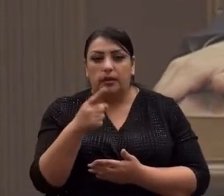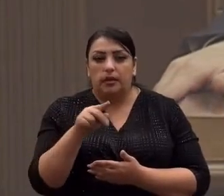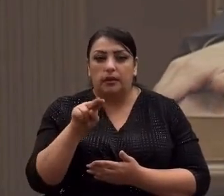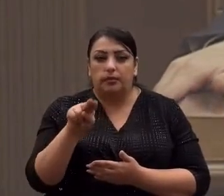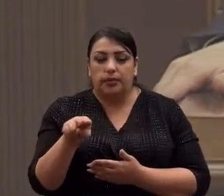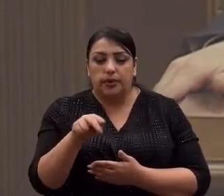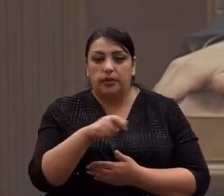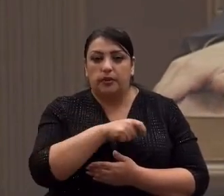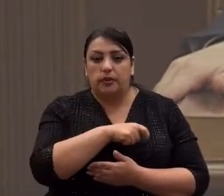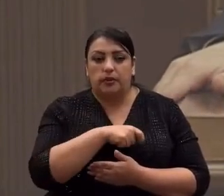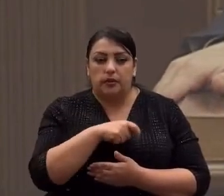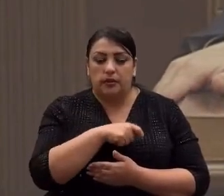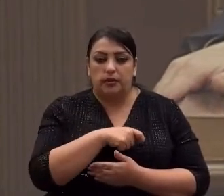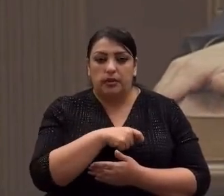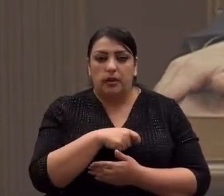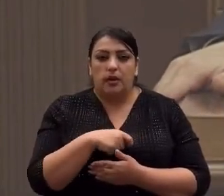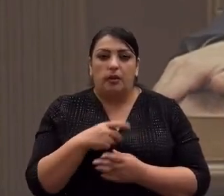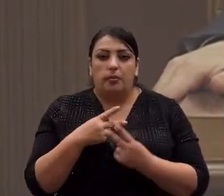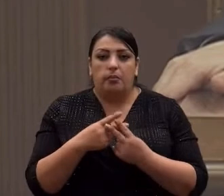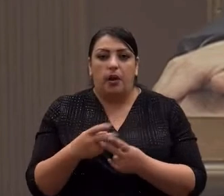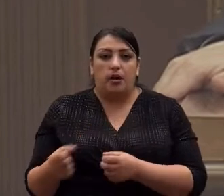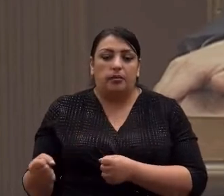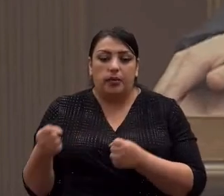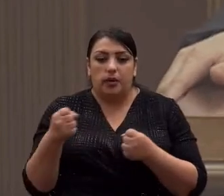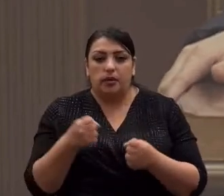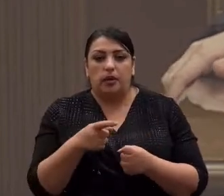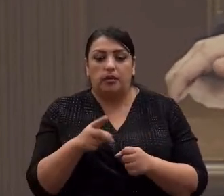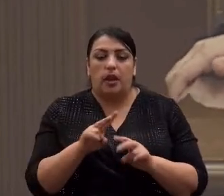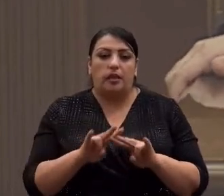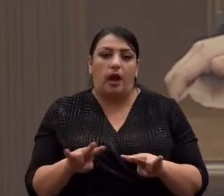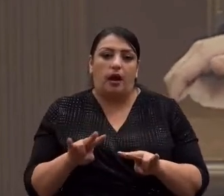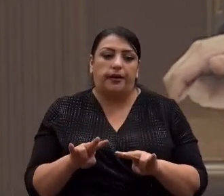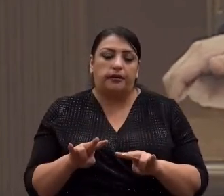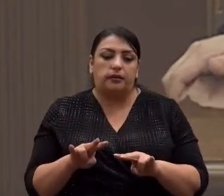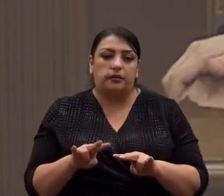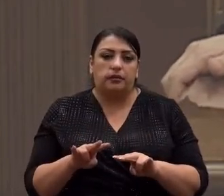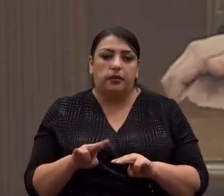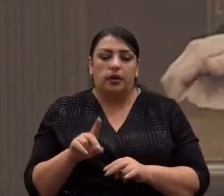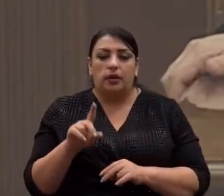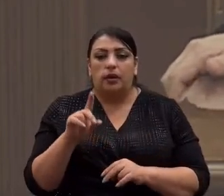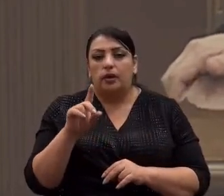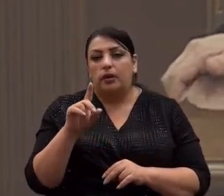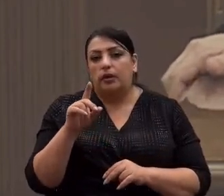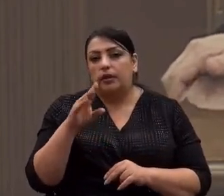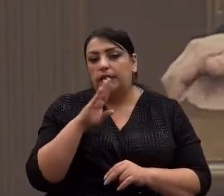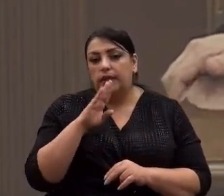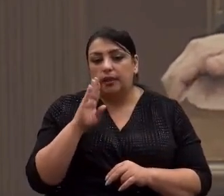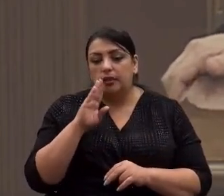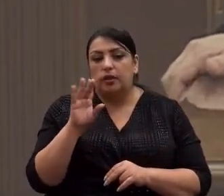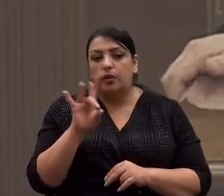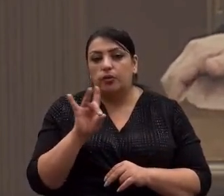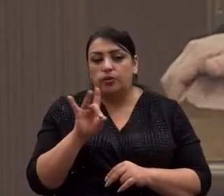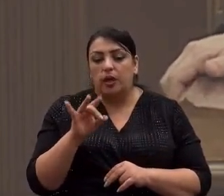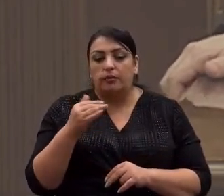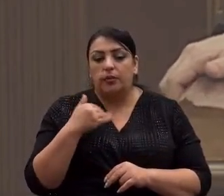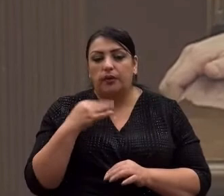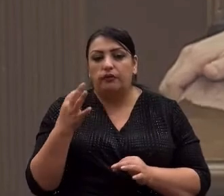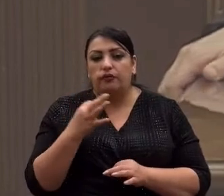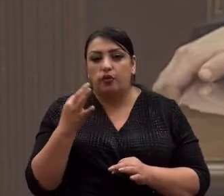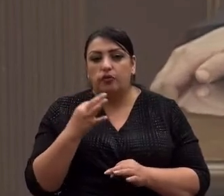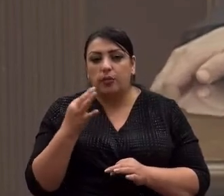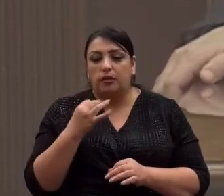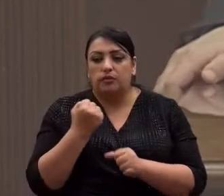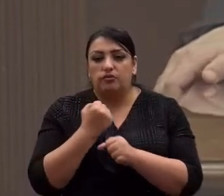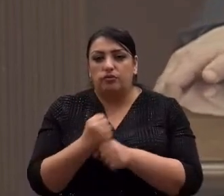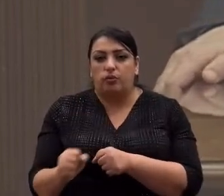«ԿՊ-ականները բերման են ենթարկում SSS նախարարին»։ Տիկին Ռուզանա Խաչատրյանին ուզում ասեմ, որ ոչ մեկին բերման չի